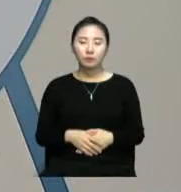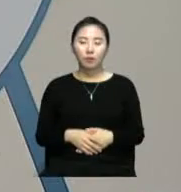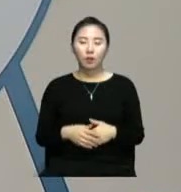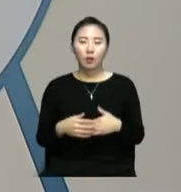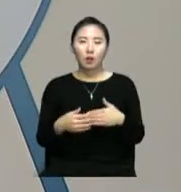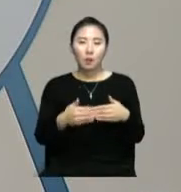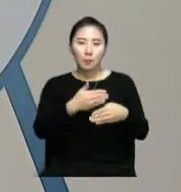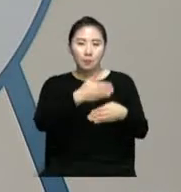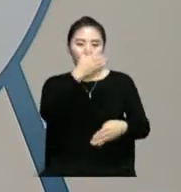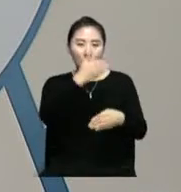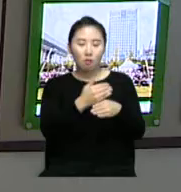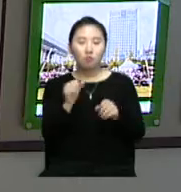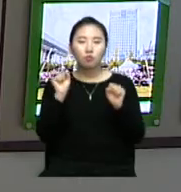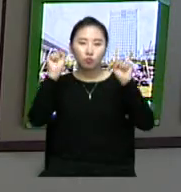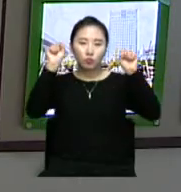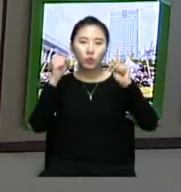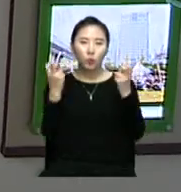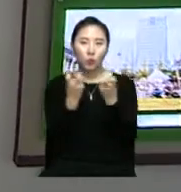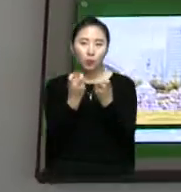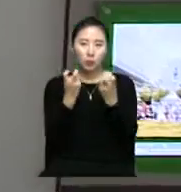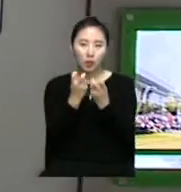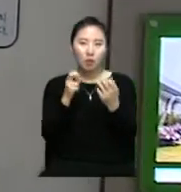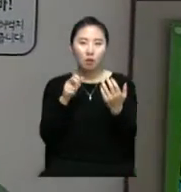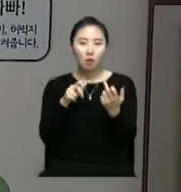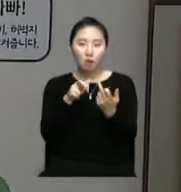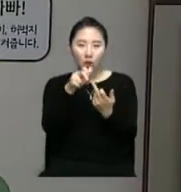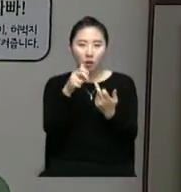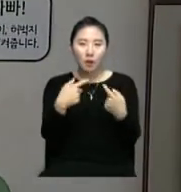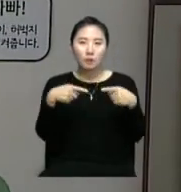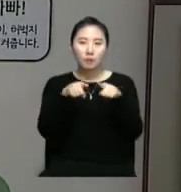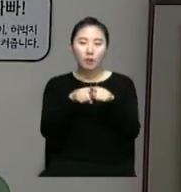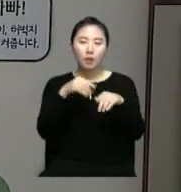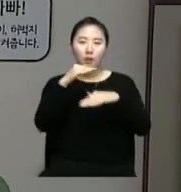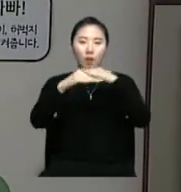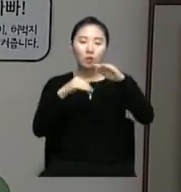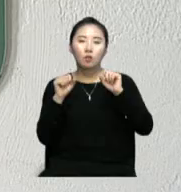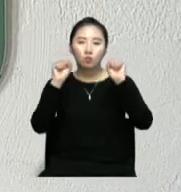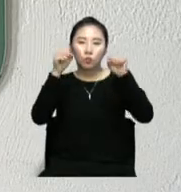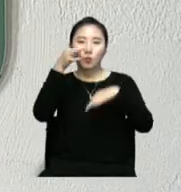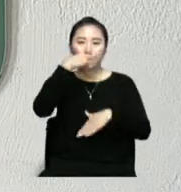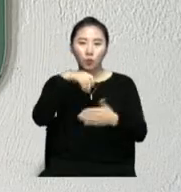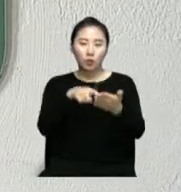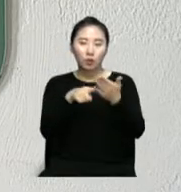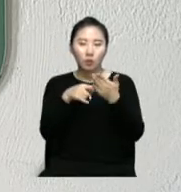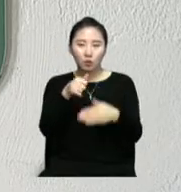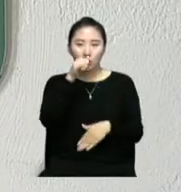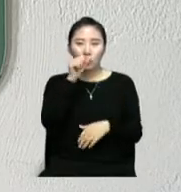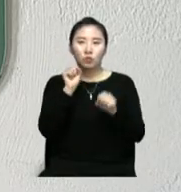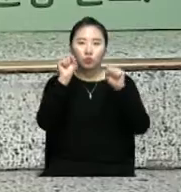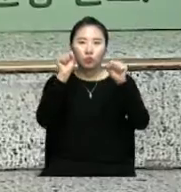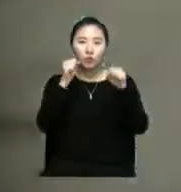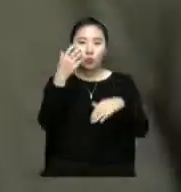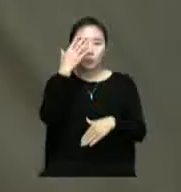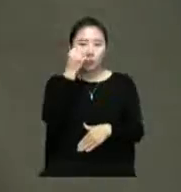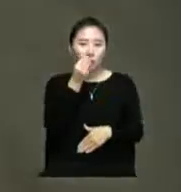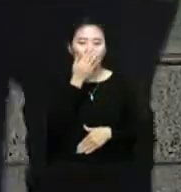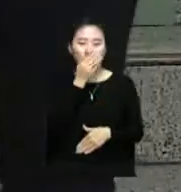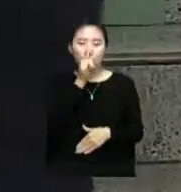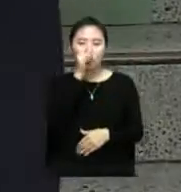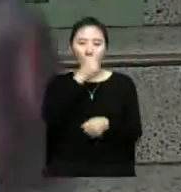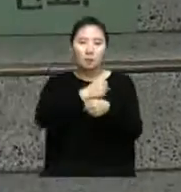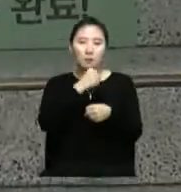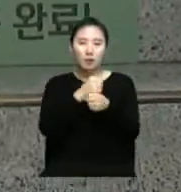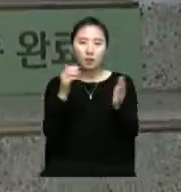벽 옆에는 각종 스트레칭 방법과 등산과 대비한 계단 운동의 효과 등을 그려넣어 운동의 효과를 시각적으로 볼수